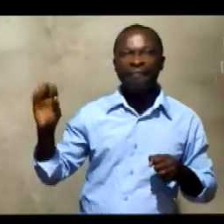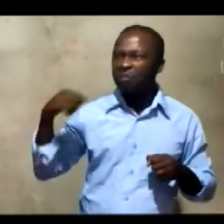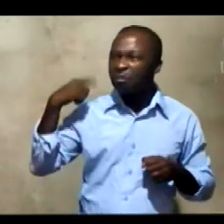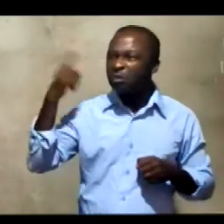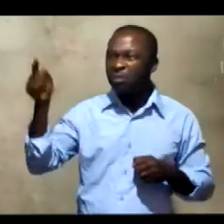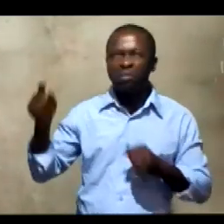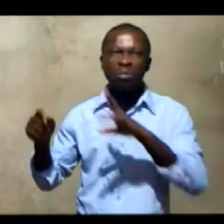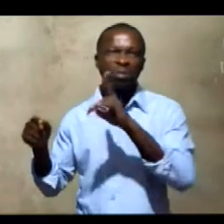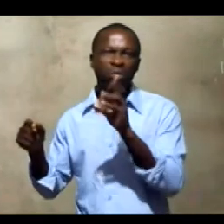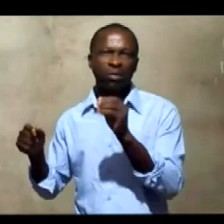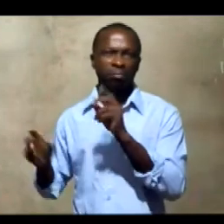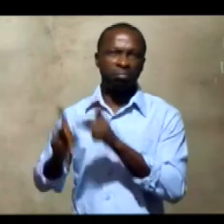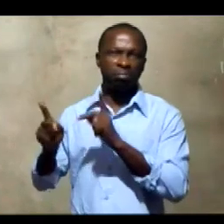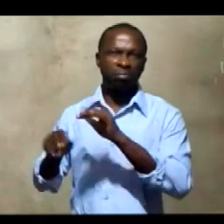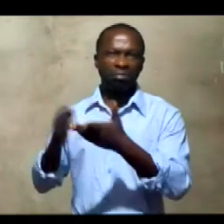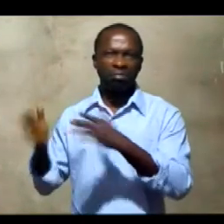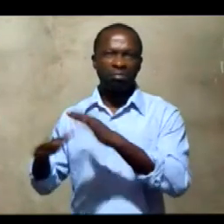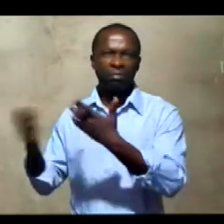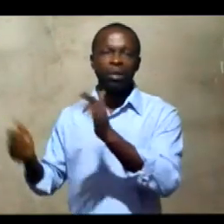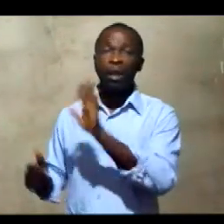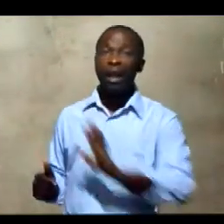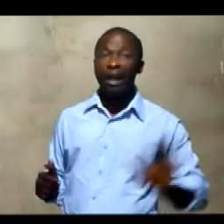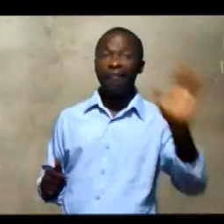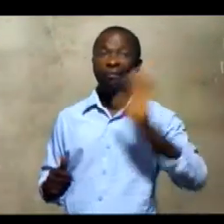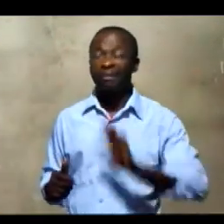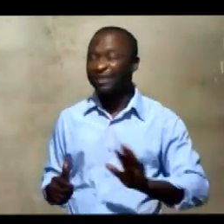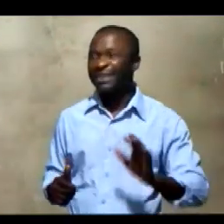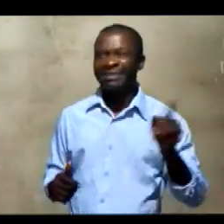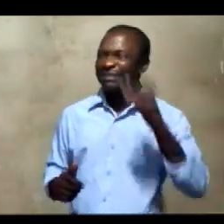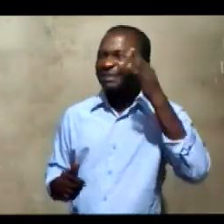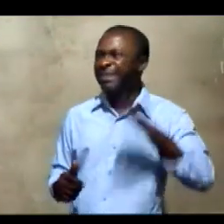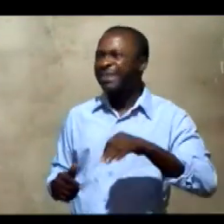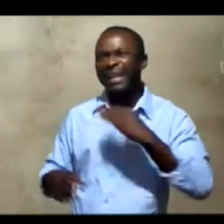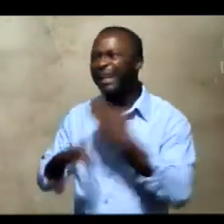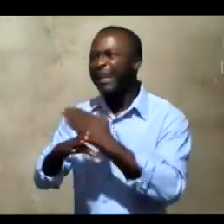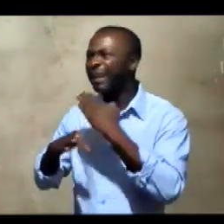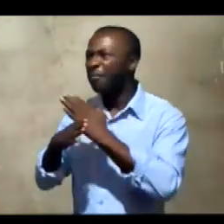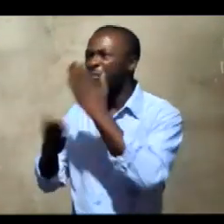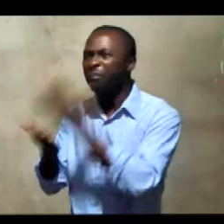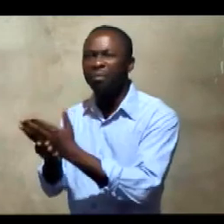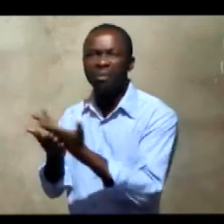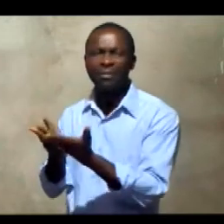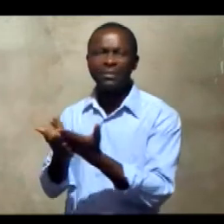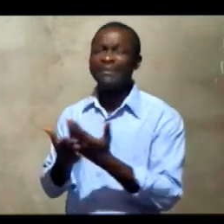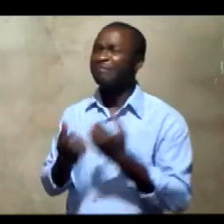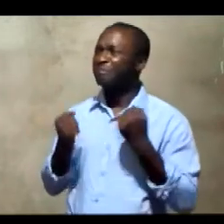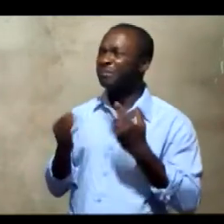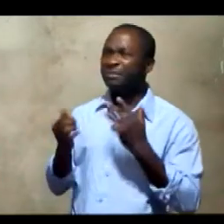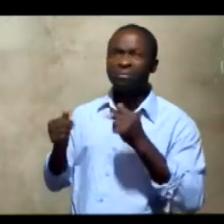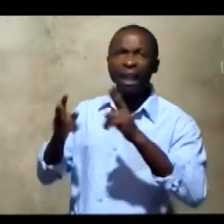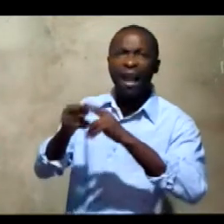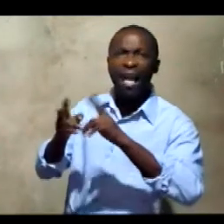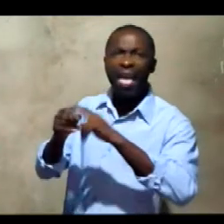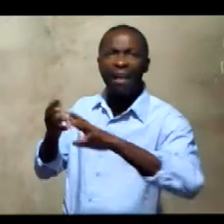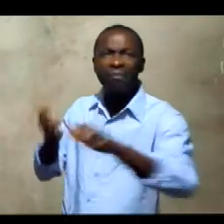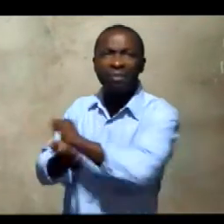Lundi 25 novembre, des émeutes contre la mission de l'ONU en RDC ont éclaté à l'est du pays. Des émeutiers ont attaqué un camp